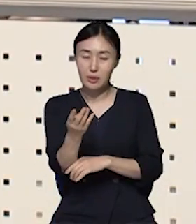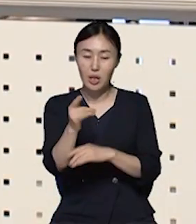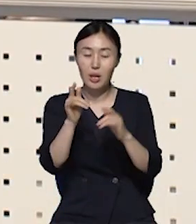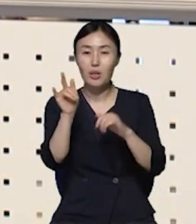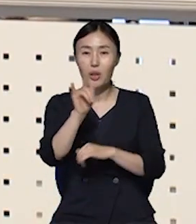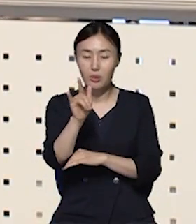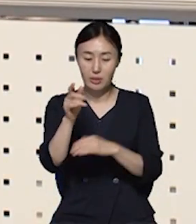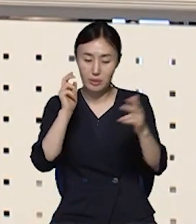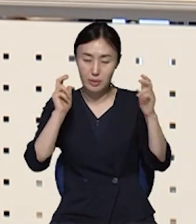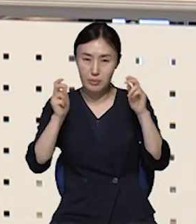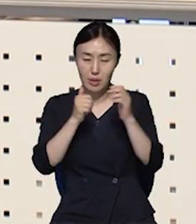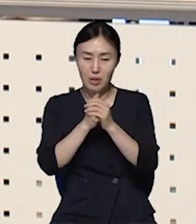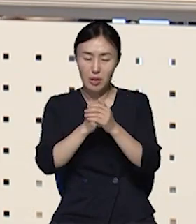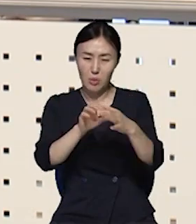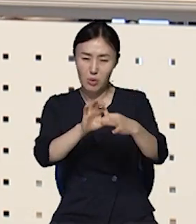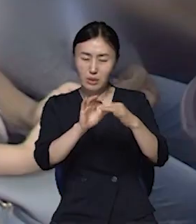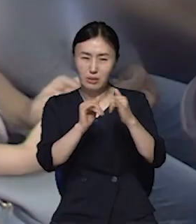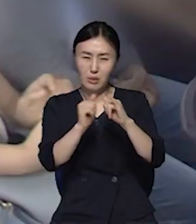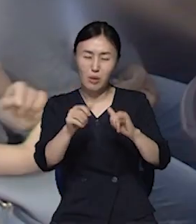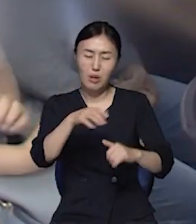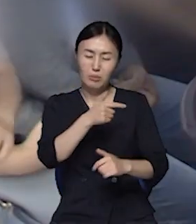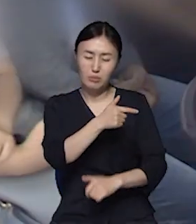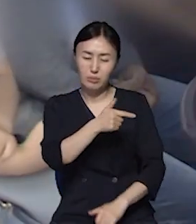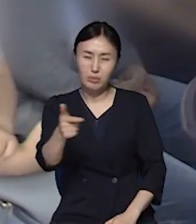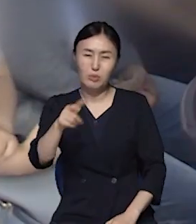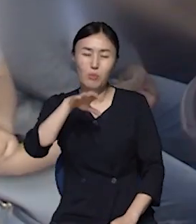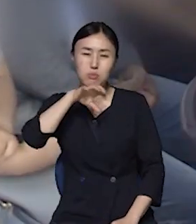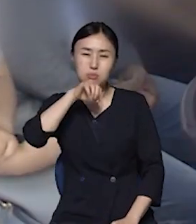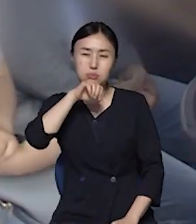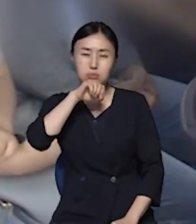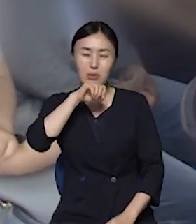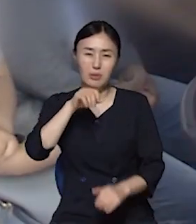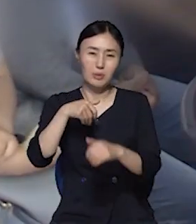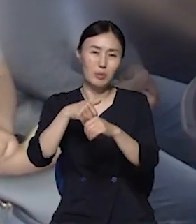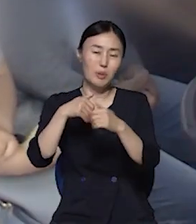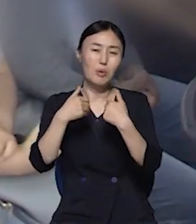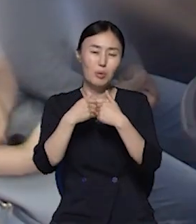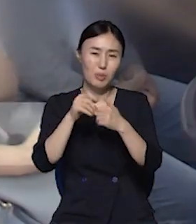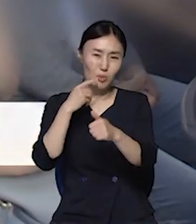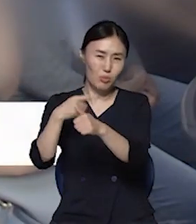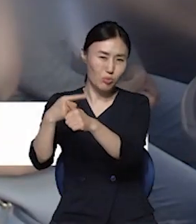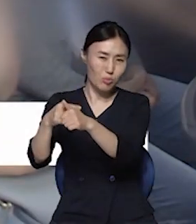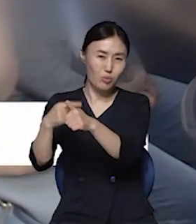현대산업개발 관계자들을 향한 거센 질타가 쏟아집니다.